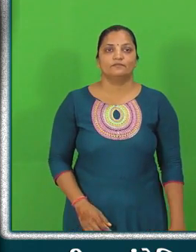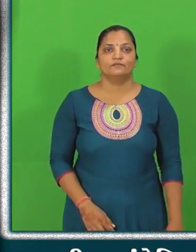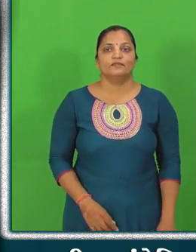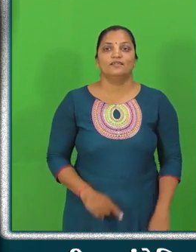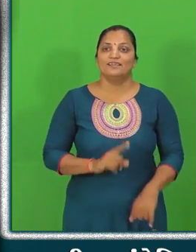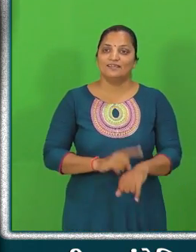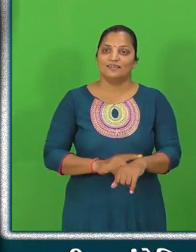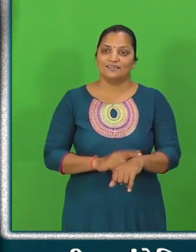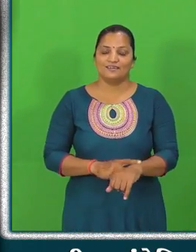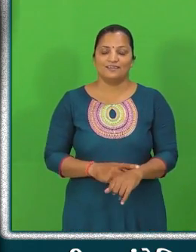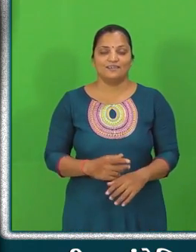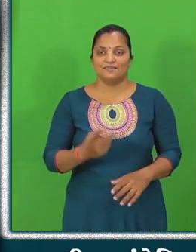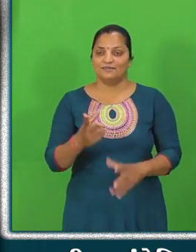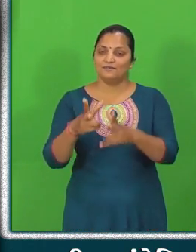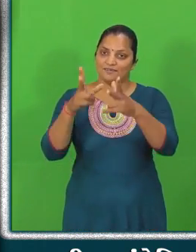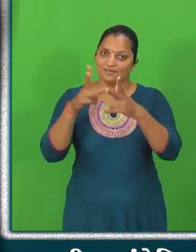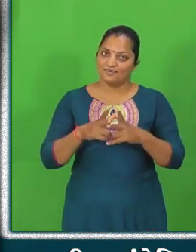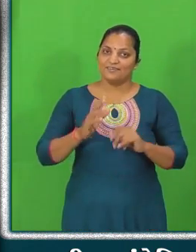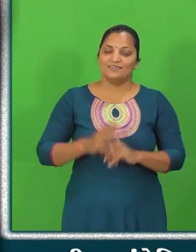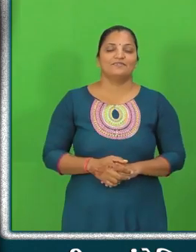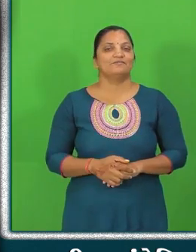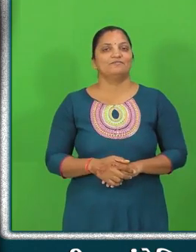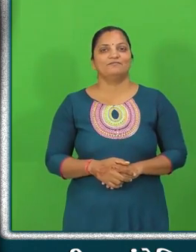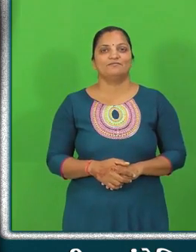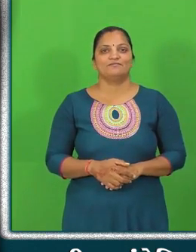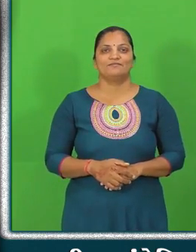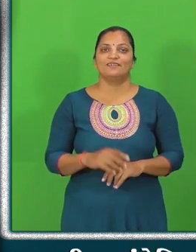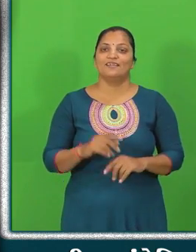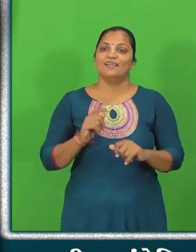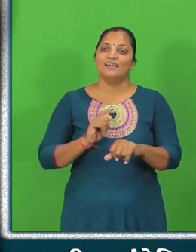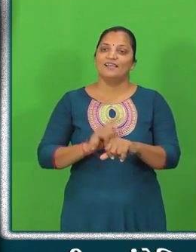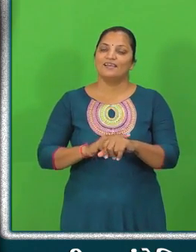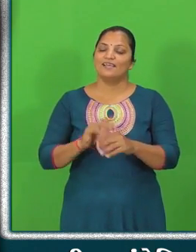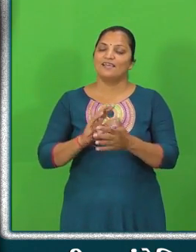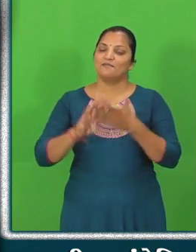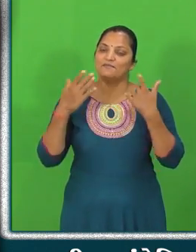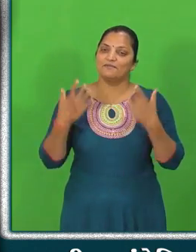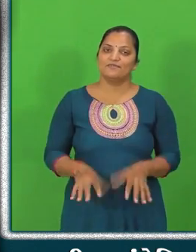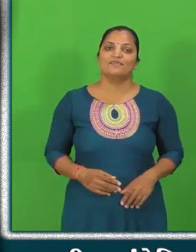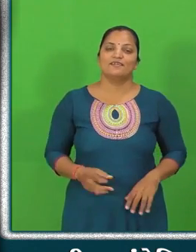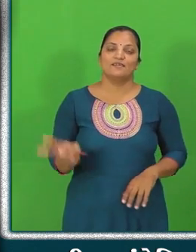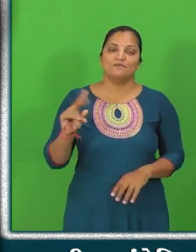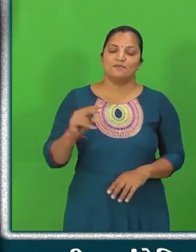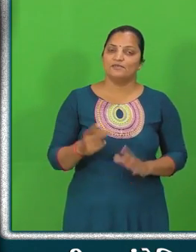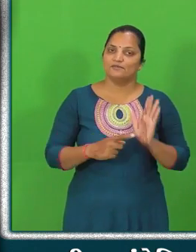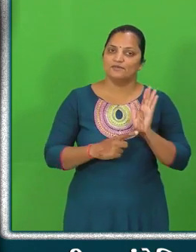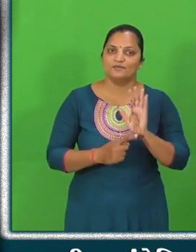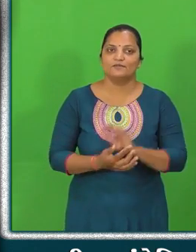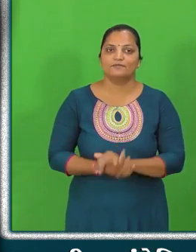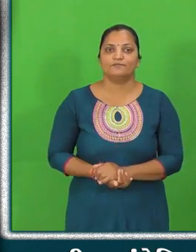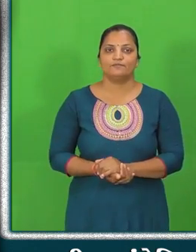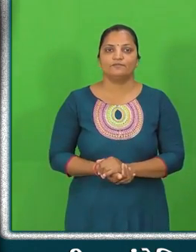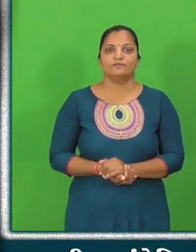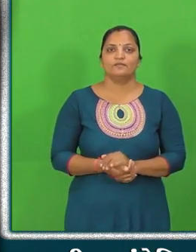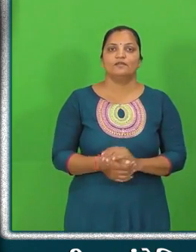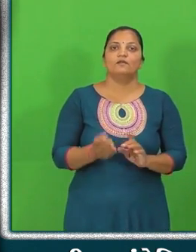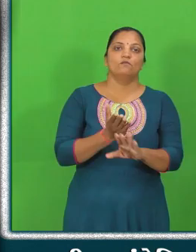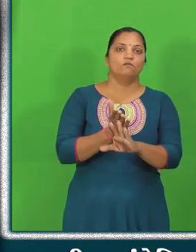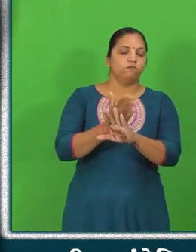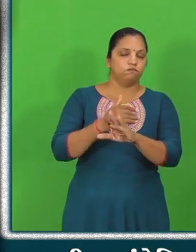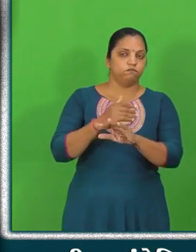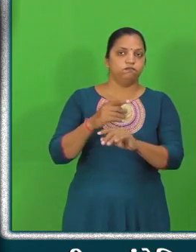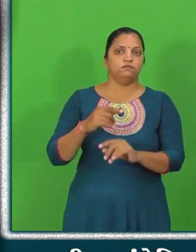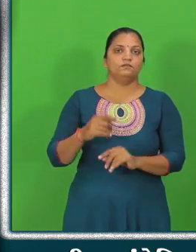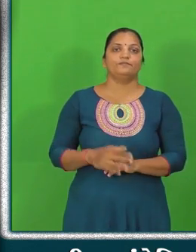સમયની ઘડિયાળ બધા મિત્રો મને કહી રહ્યા છે સમય પૂરો થવાની તૈયારી છે, પણ આપણે આ જોઈ લઈએ, પ્રતિબિંબનું સ્થાન અરીસાની